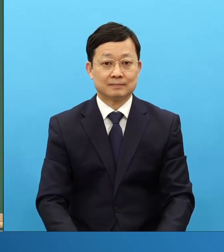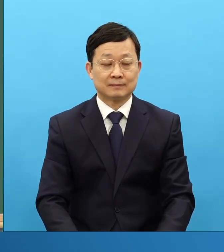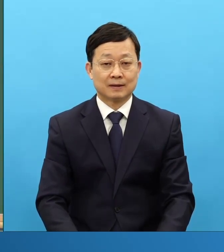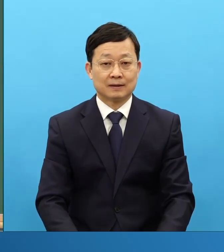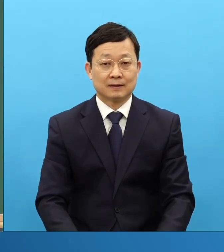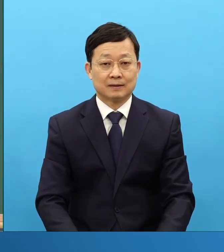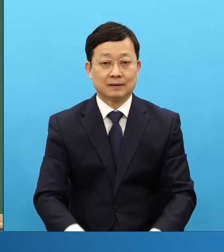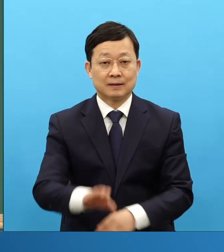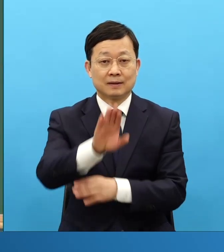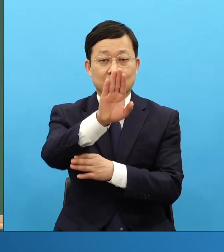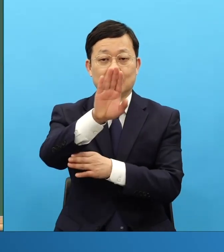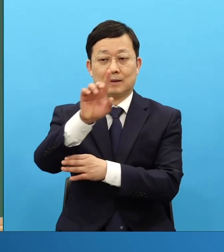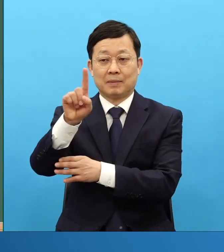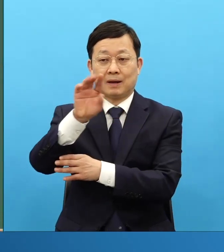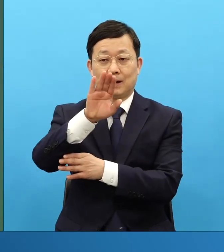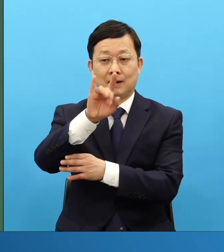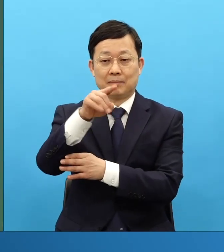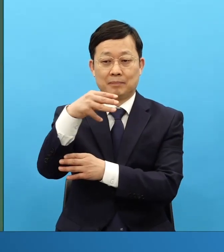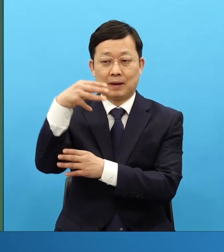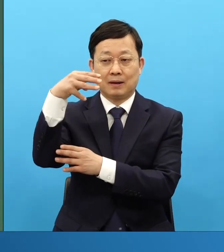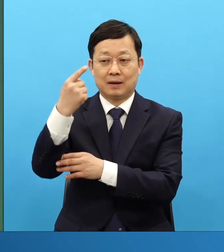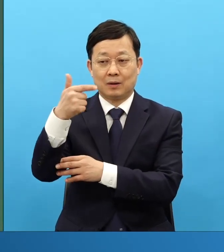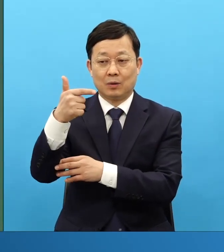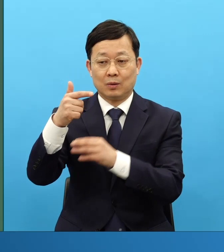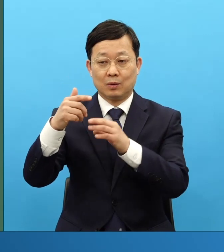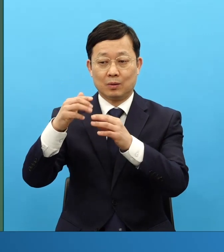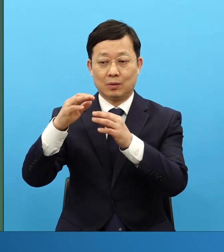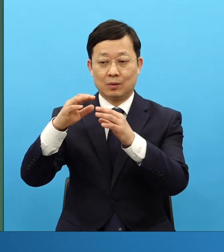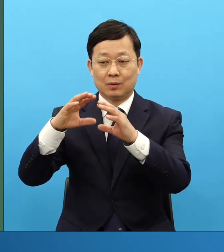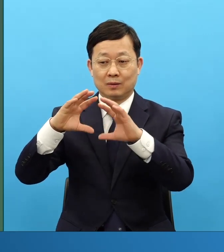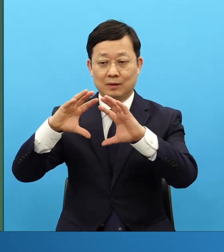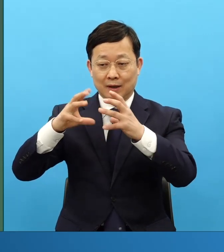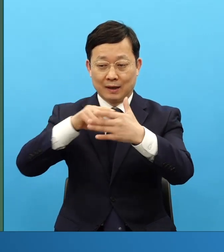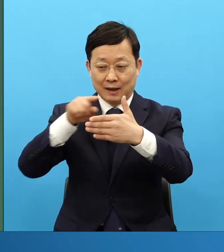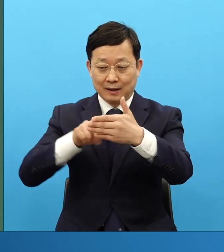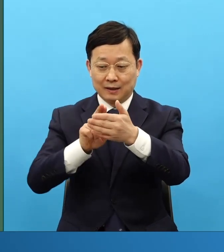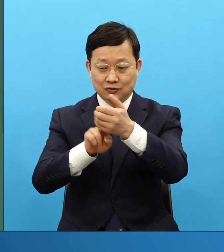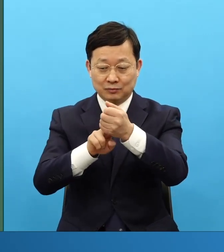바벨론의 산업인입니다. The business people of Babylon.